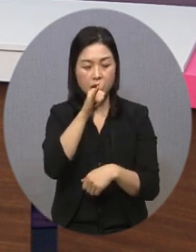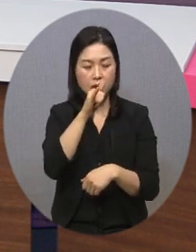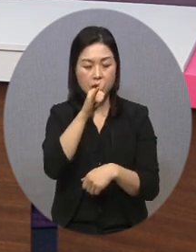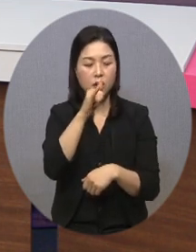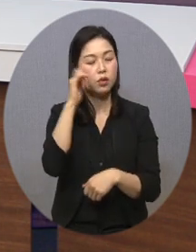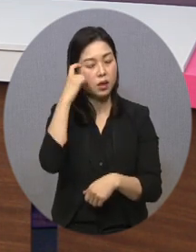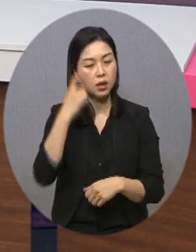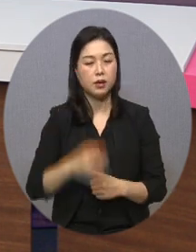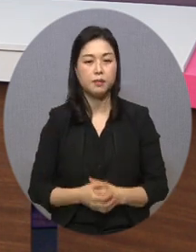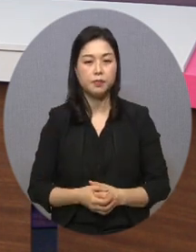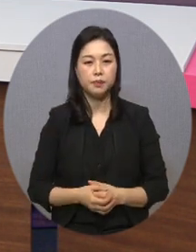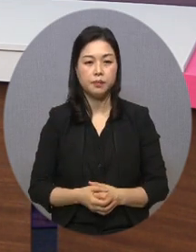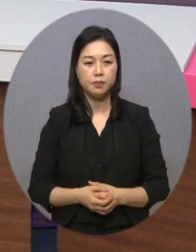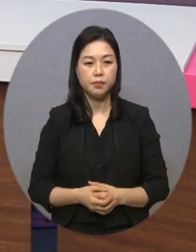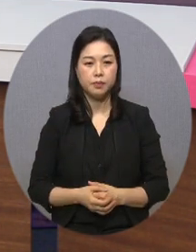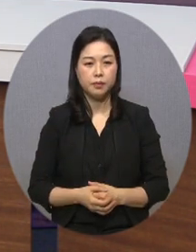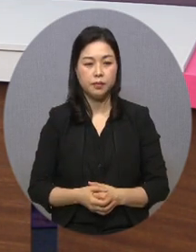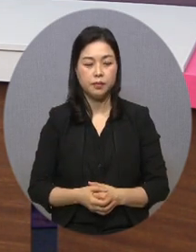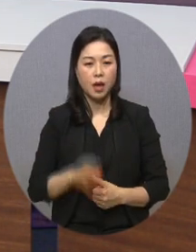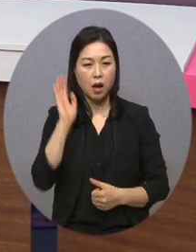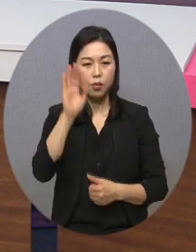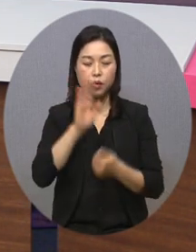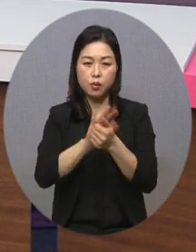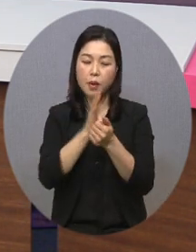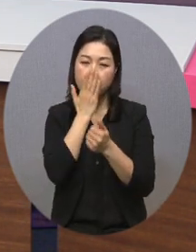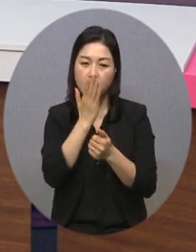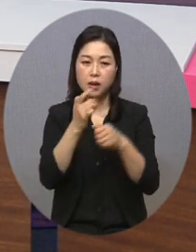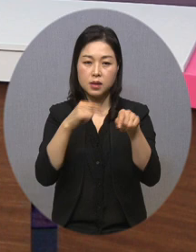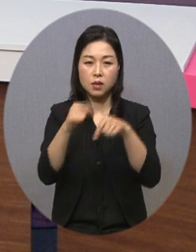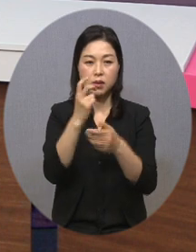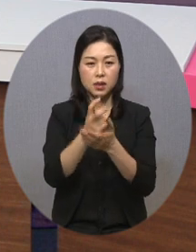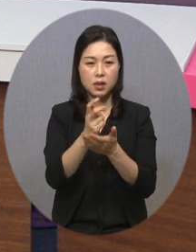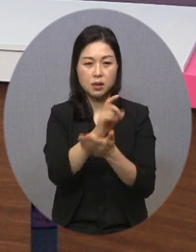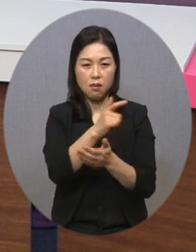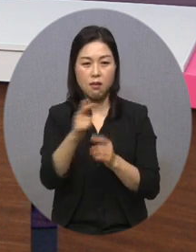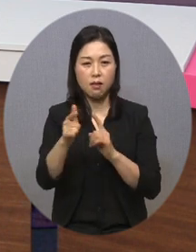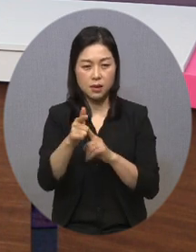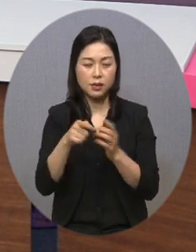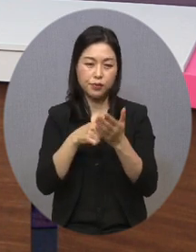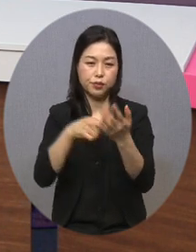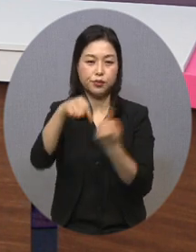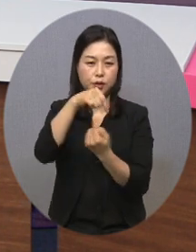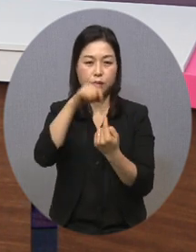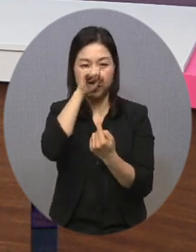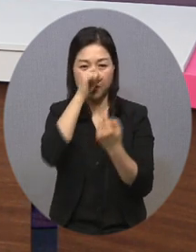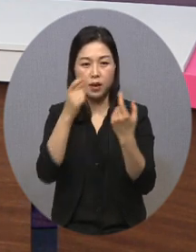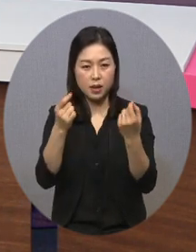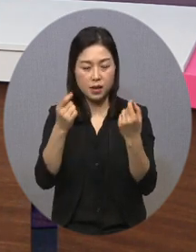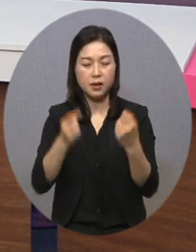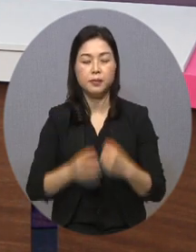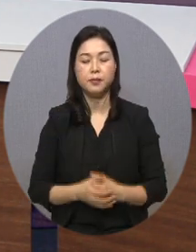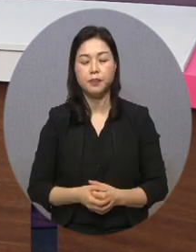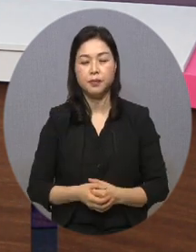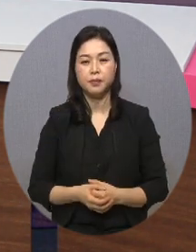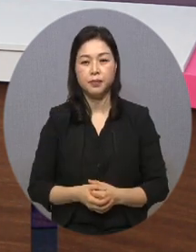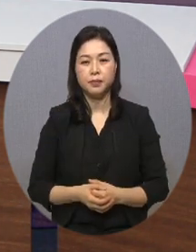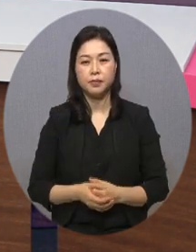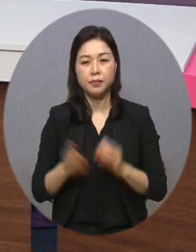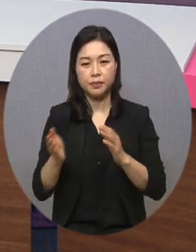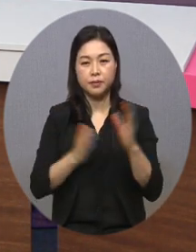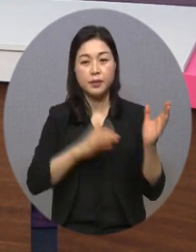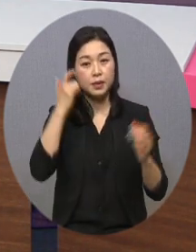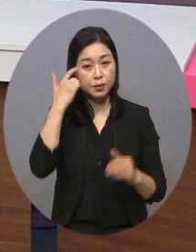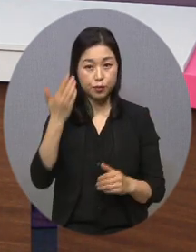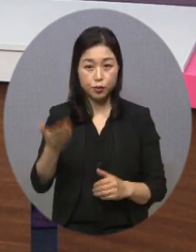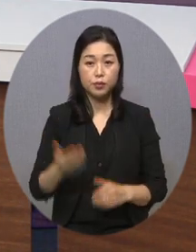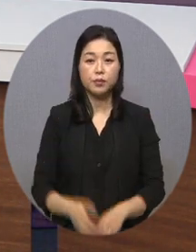있습니다. 앞으로도 도움이 될 수 있을 만한 정책들이 제대로 네. 추진됐으면 좋겠습니다. 예. 네, 다음